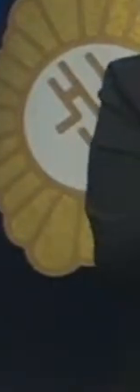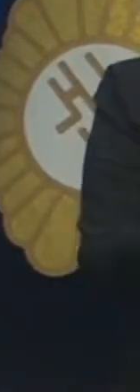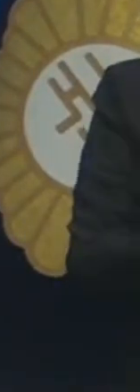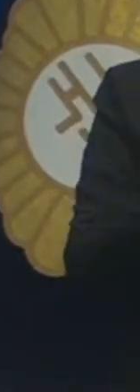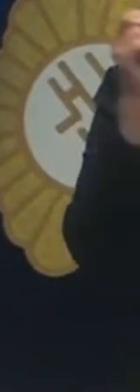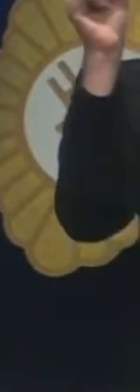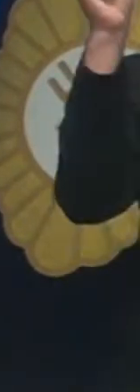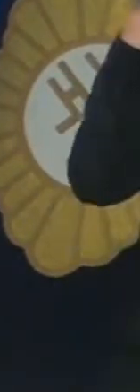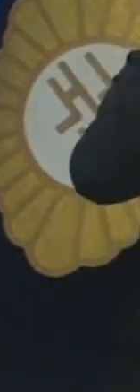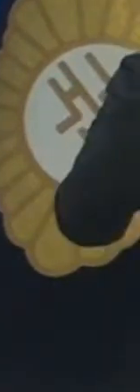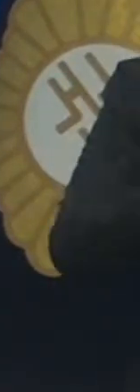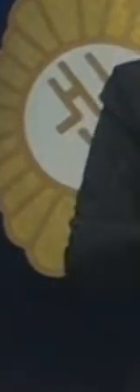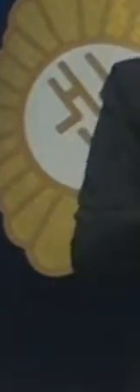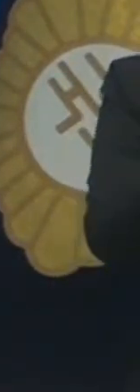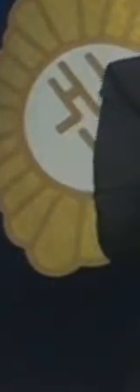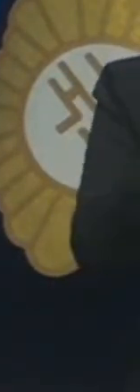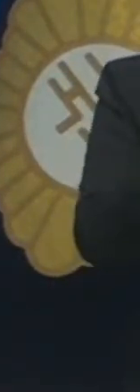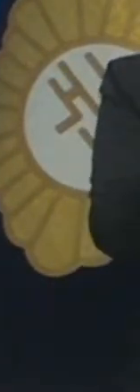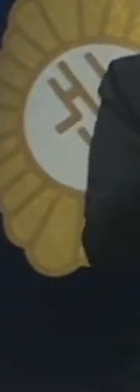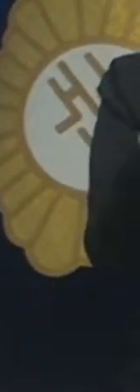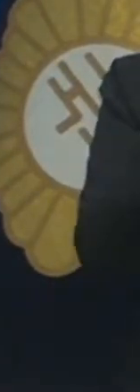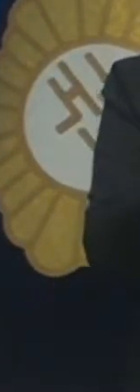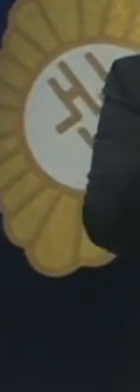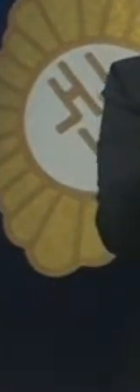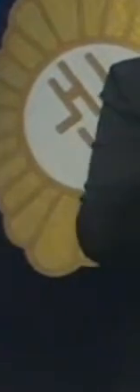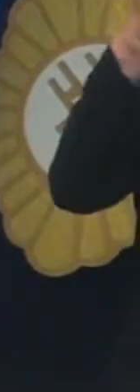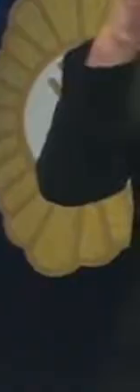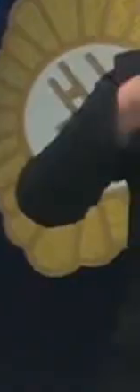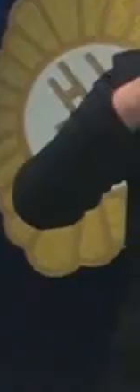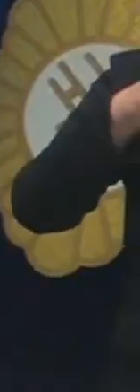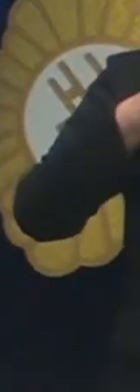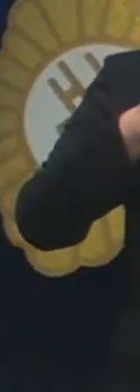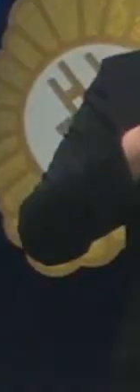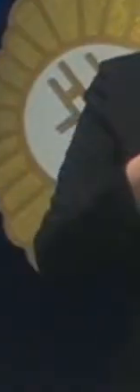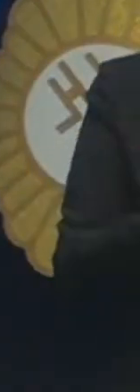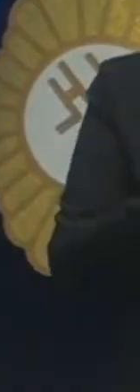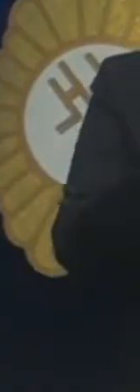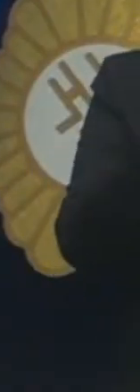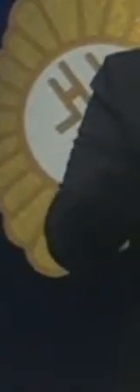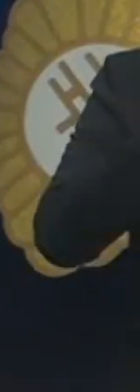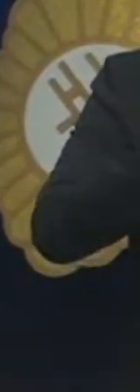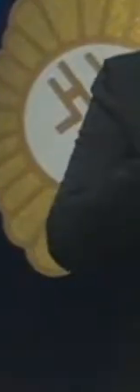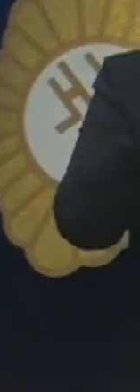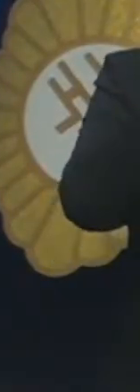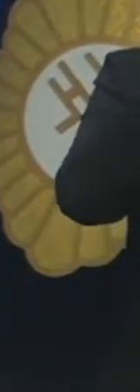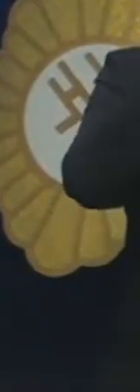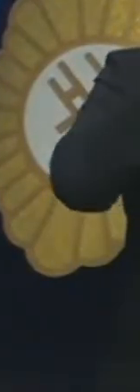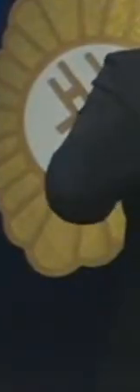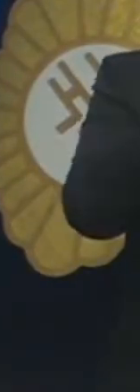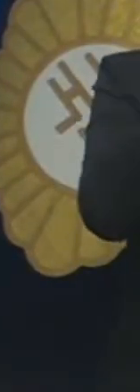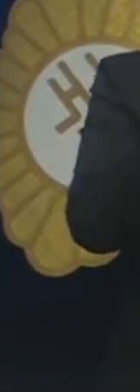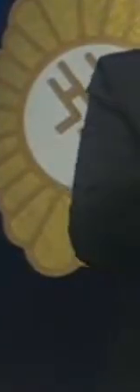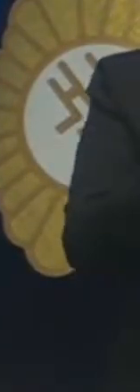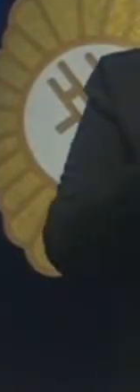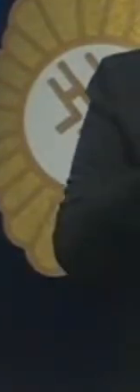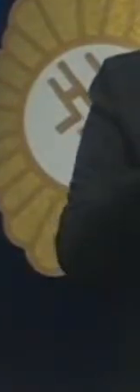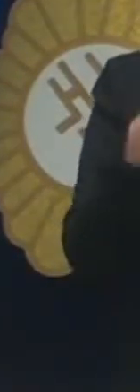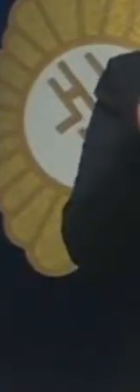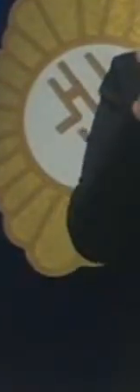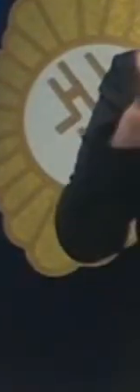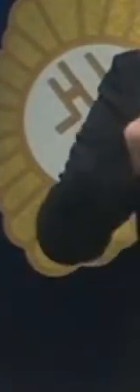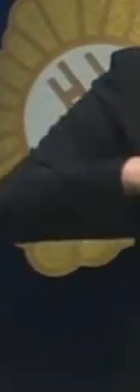기습회생 신청부터 청산까지 이 모든 것은 먹튀를 위해서 기획된 대국민 사기극이